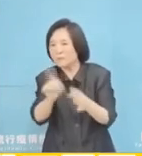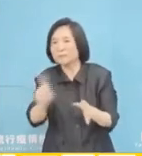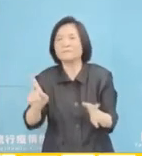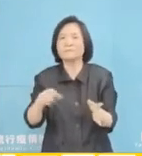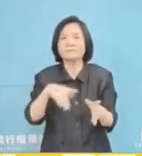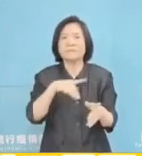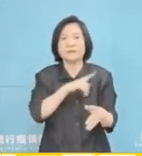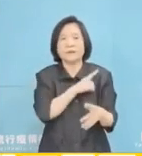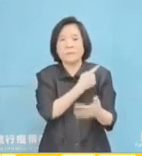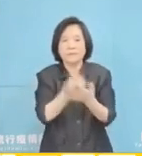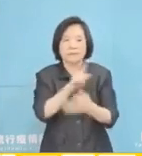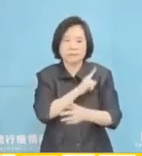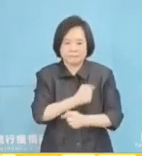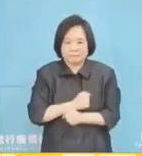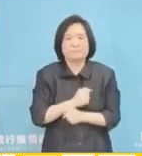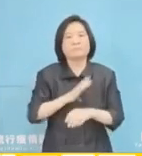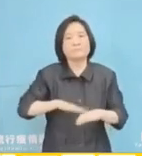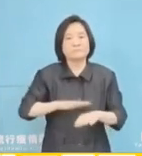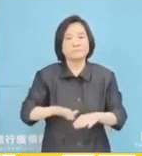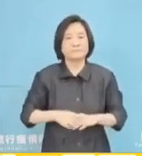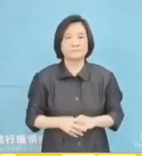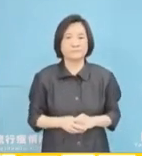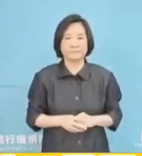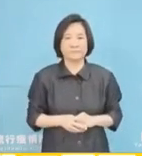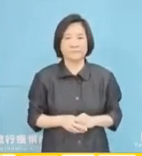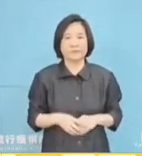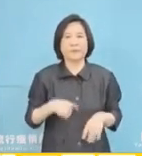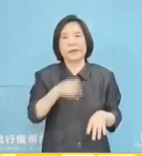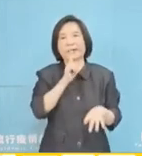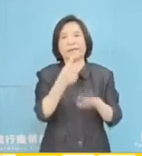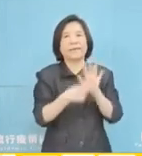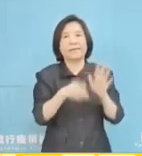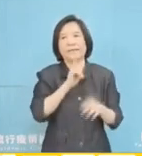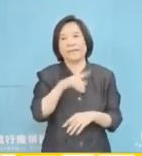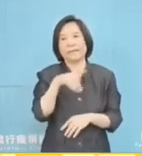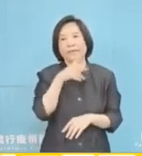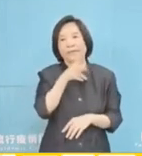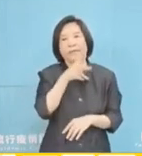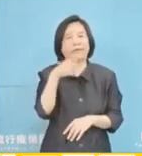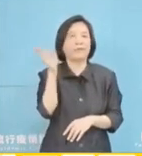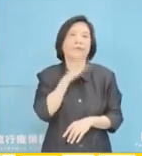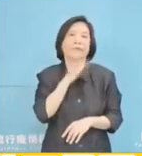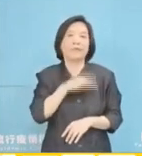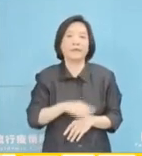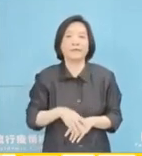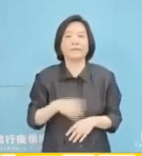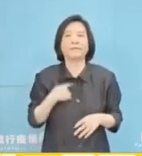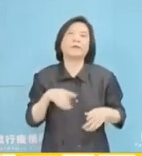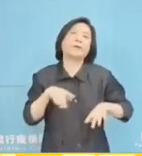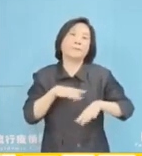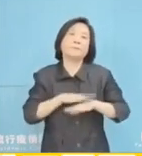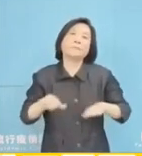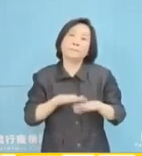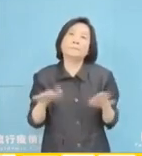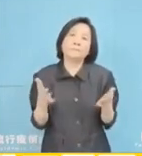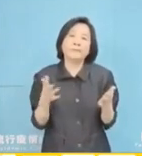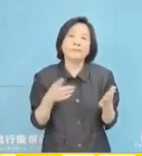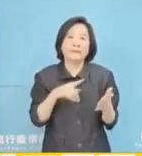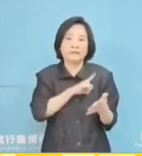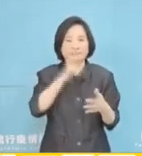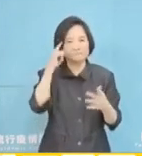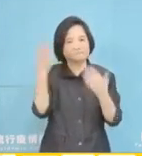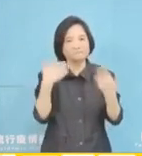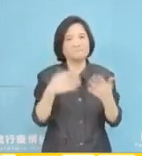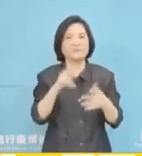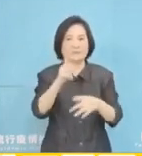以我倒觉得这个也没什么好讲的，就是平常心以理性务